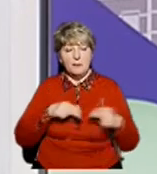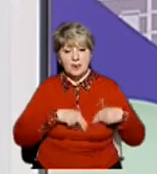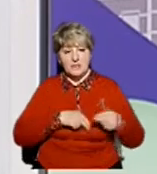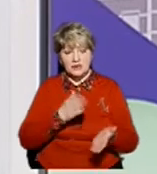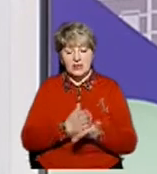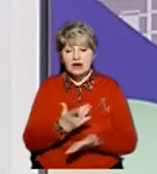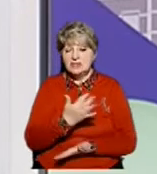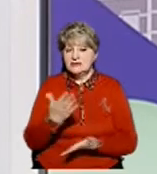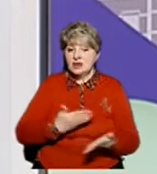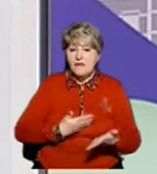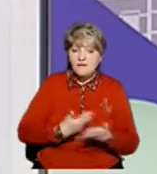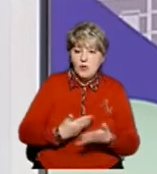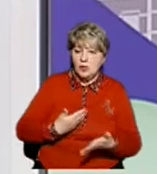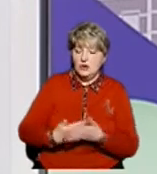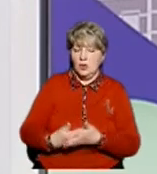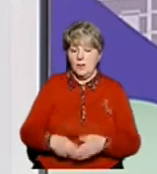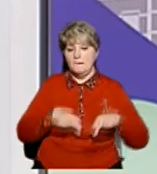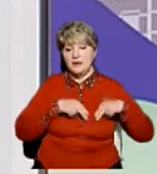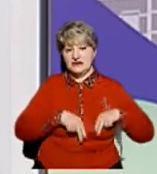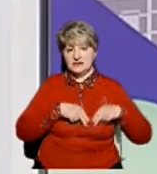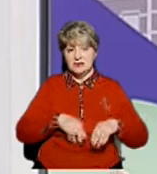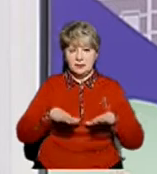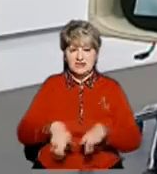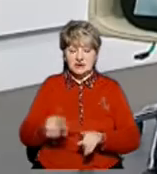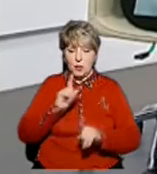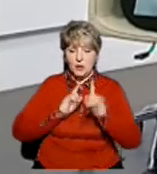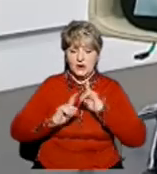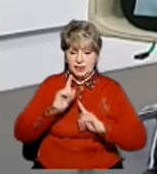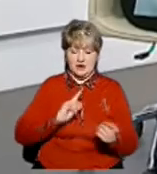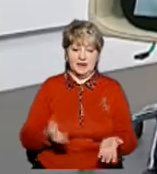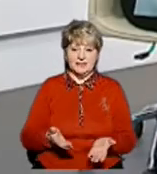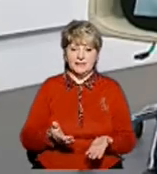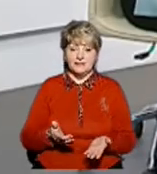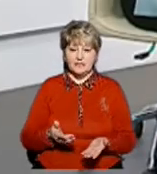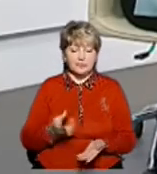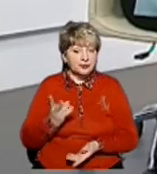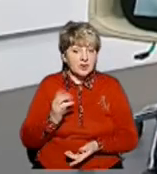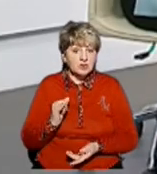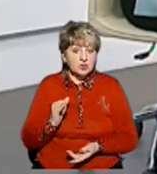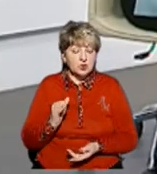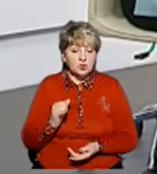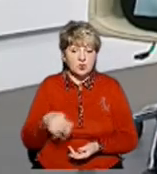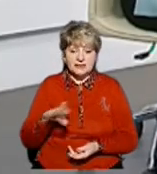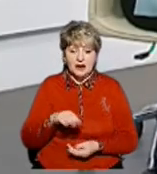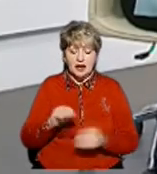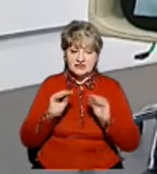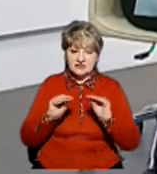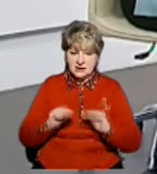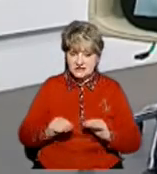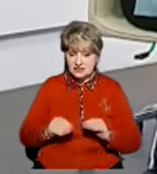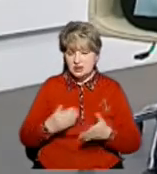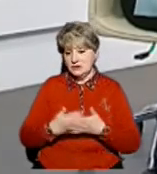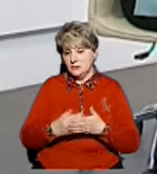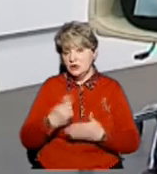скільки волонтерів, скільки працівників міської ради. Ну, так, для статистики це